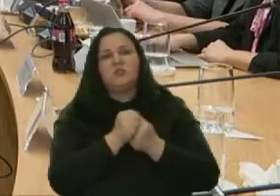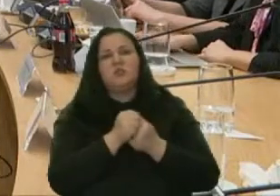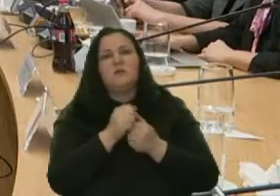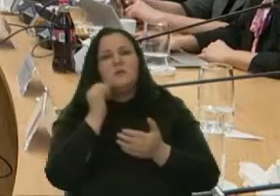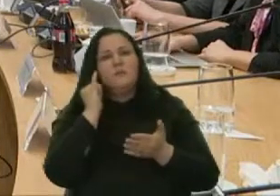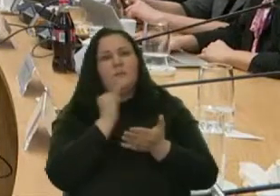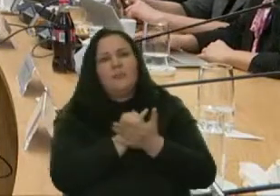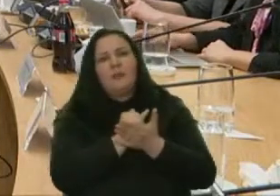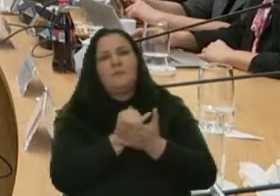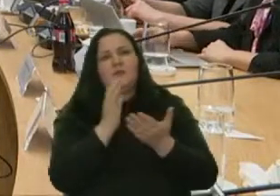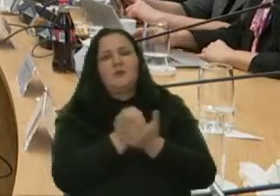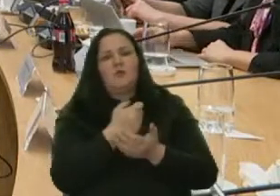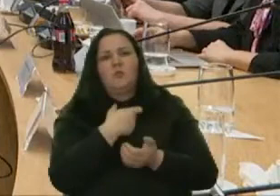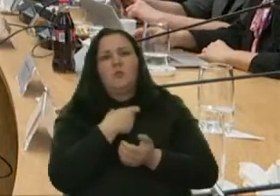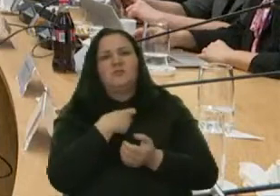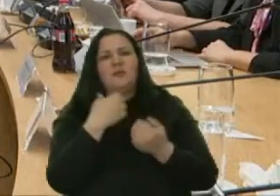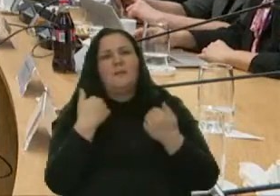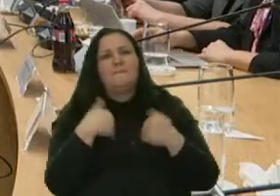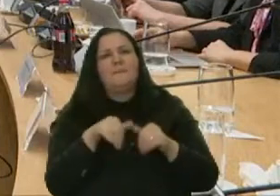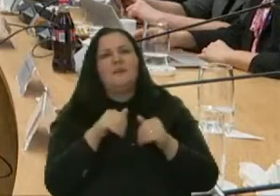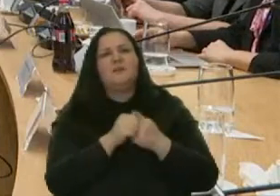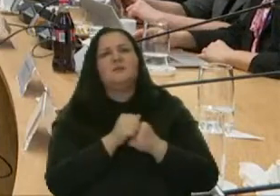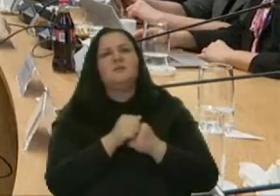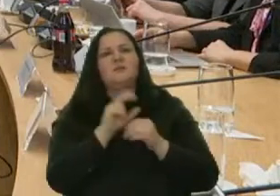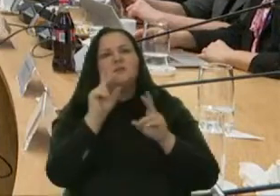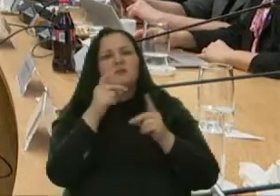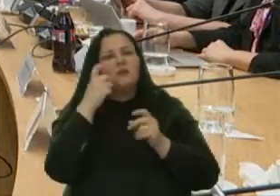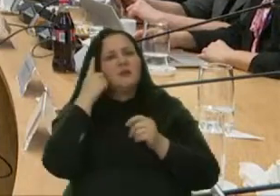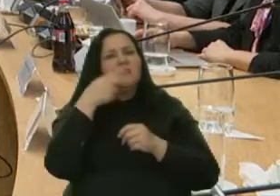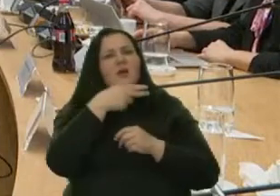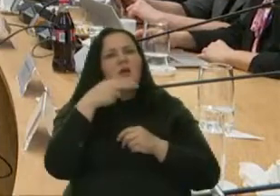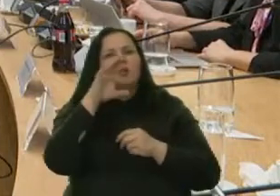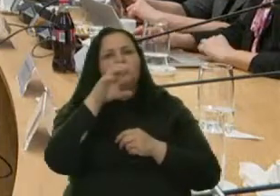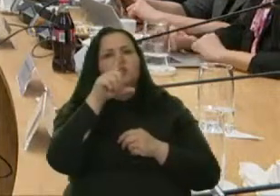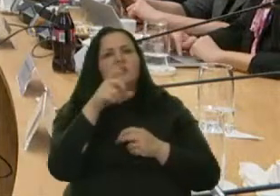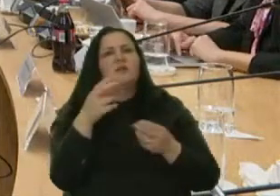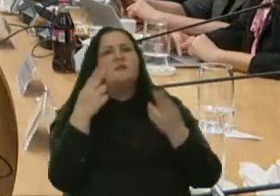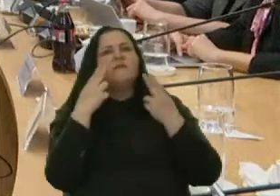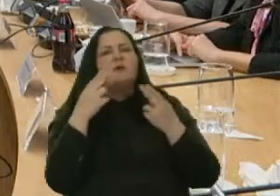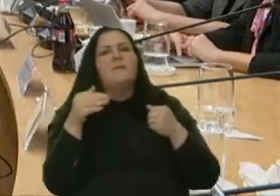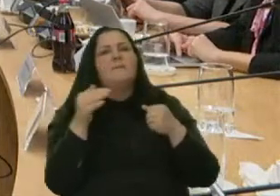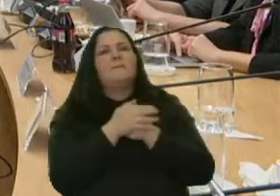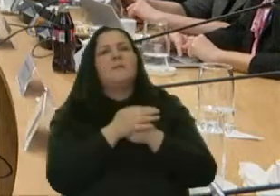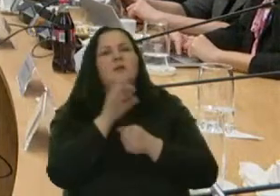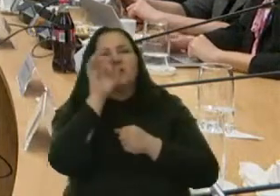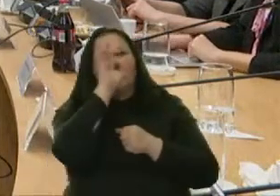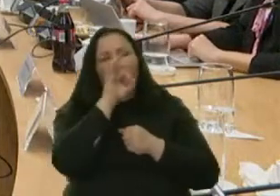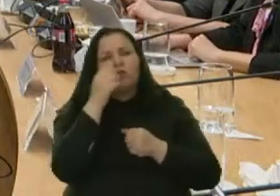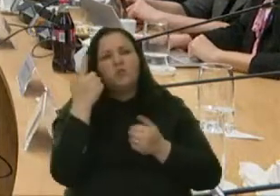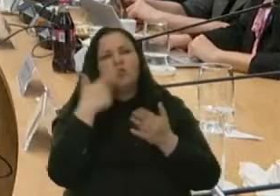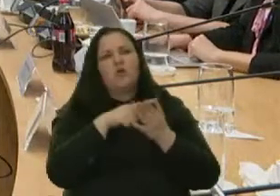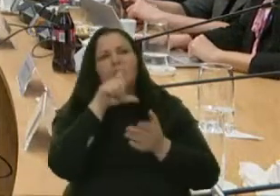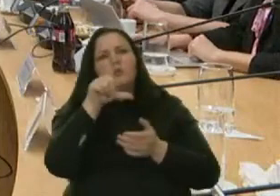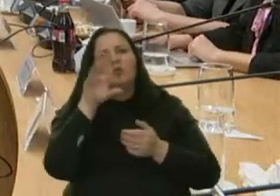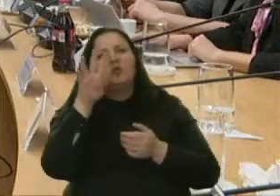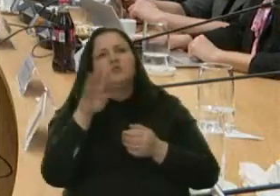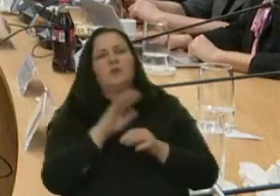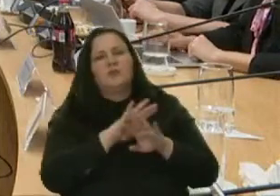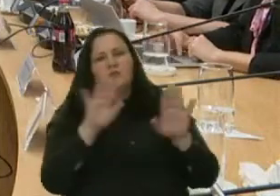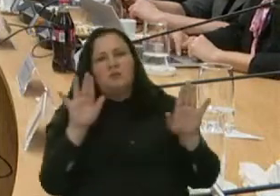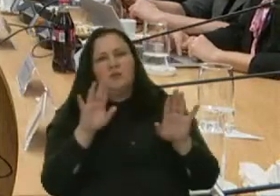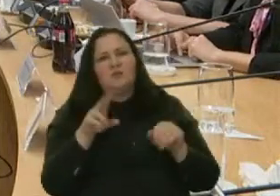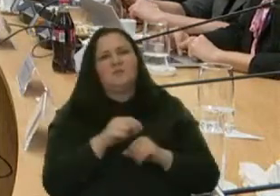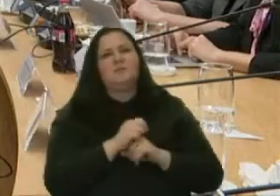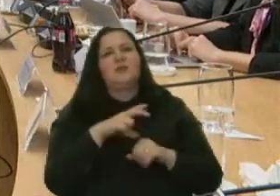drept câștigat ăla nu poți să l dai jos Poți să l menții sau nu cred că acel HCL este valabil până în octombrie 2024 doar că e